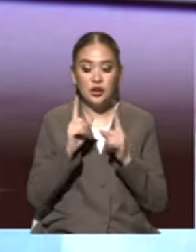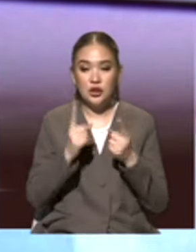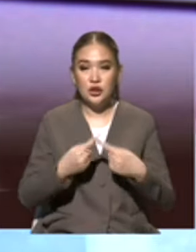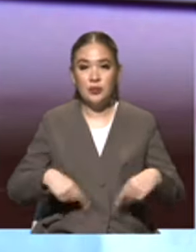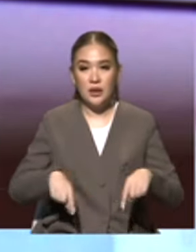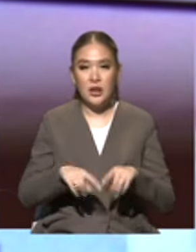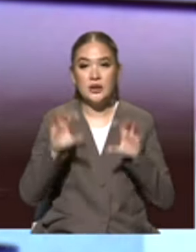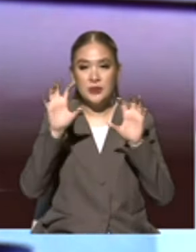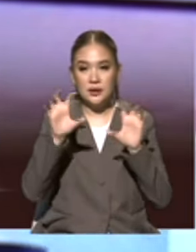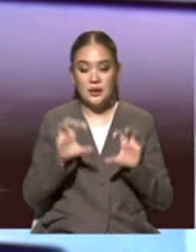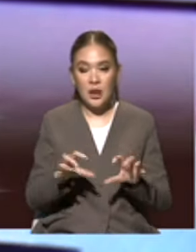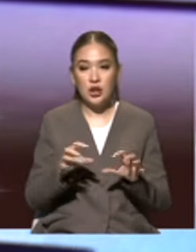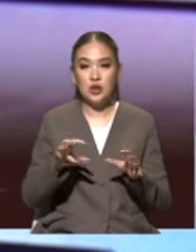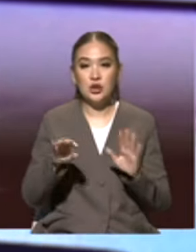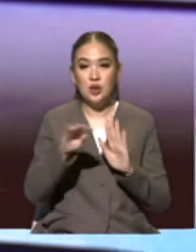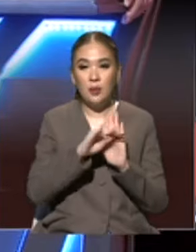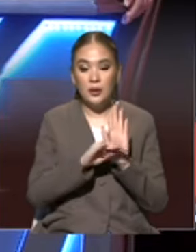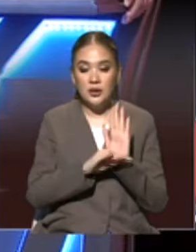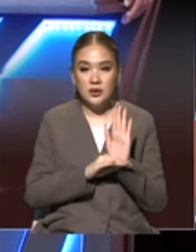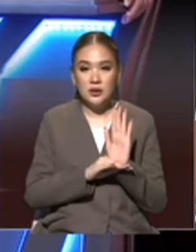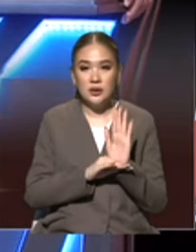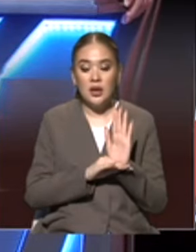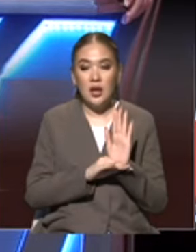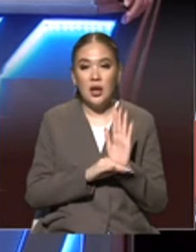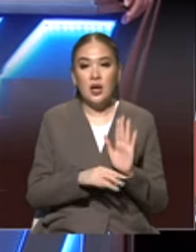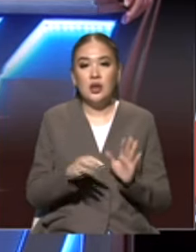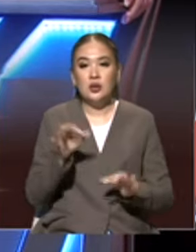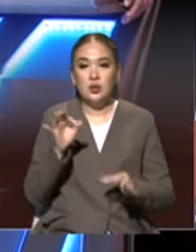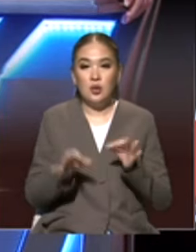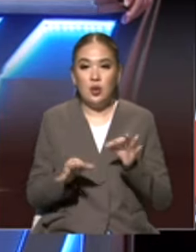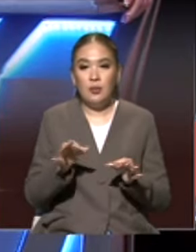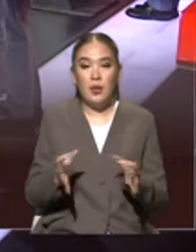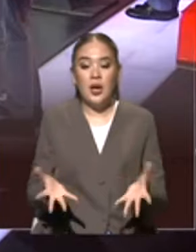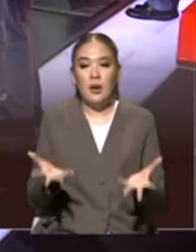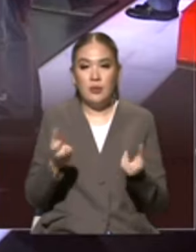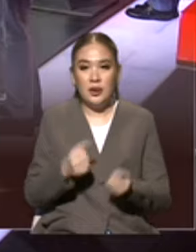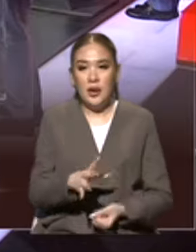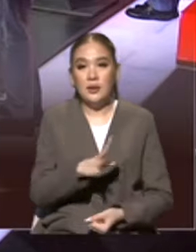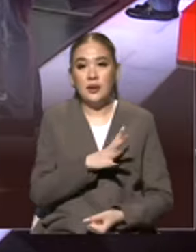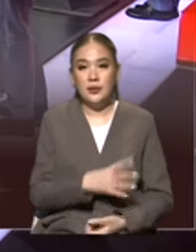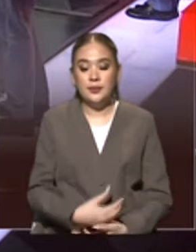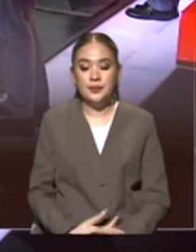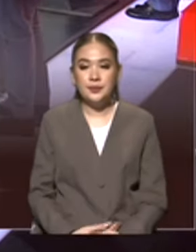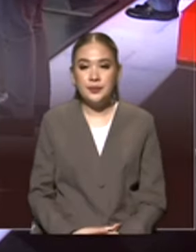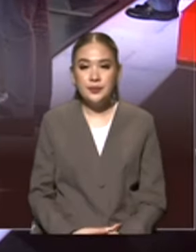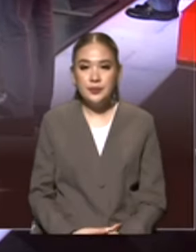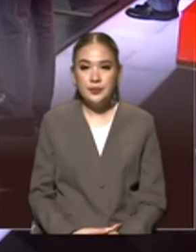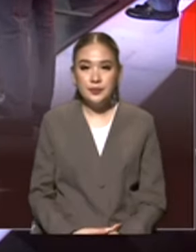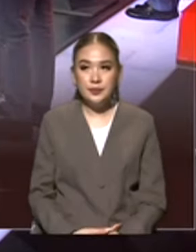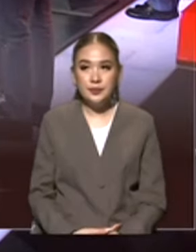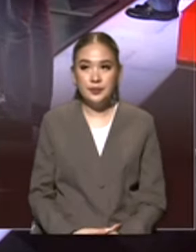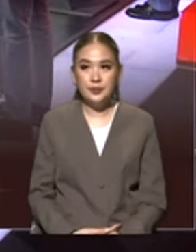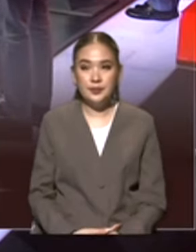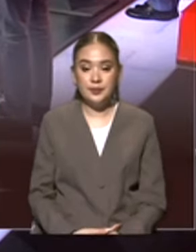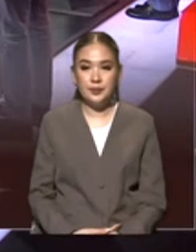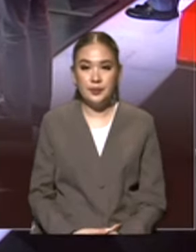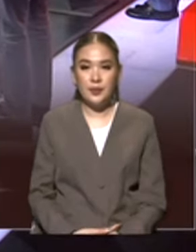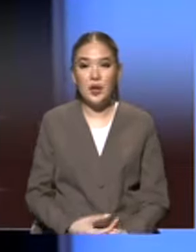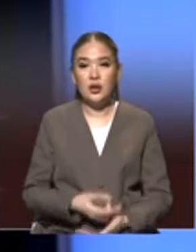заң жобасының пысықтау шеңберінде осындай нормалар қабылданды. Қанағат жауап алдыңыз ба?